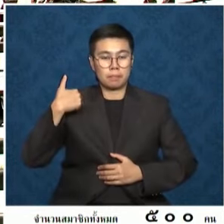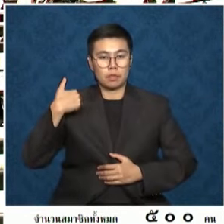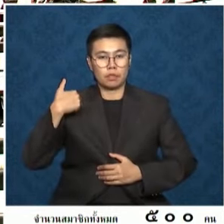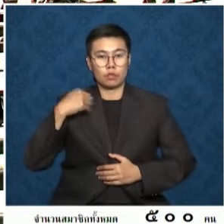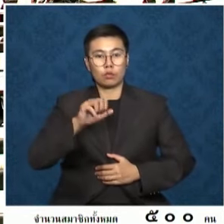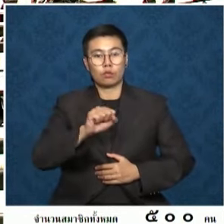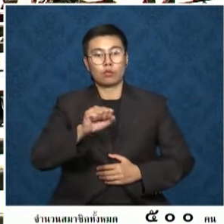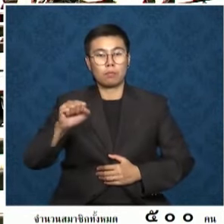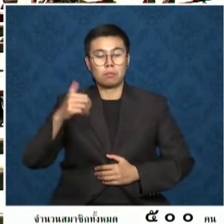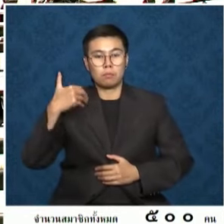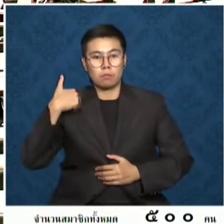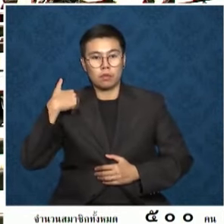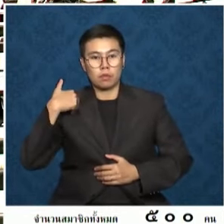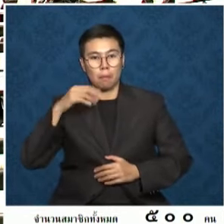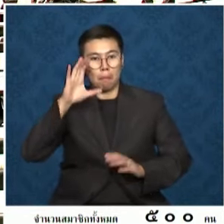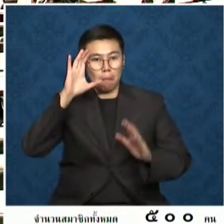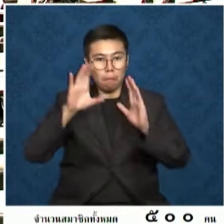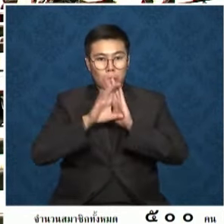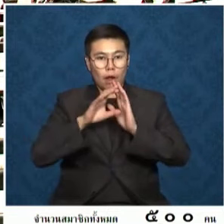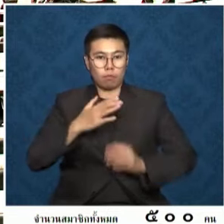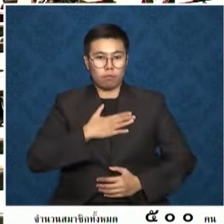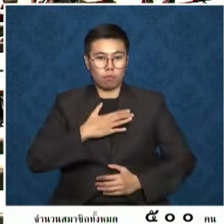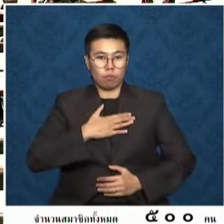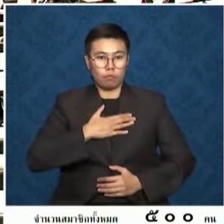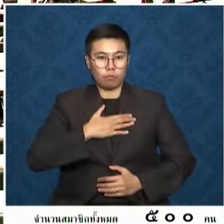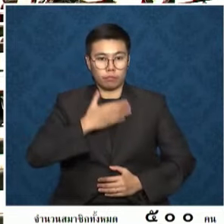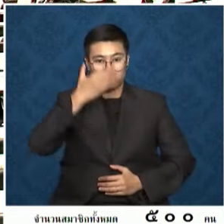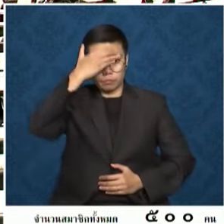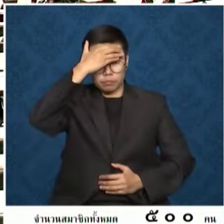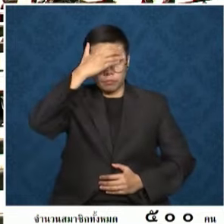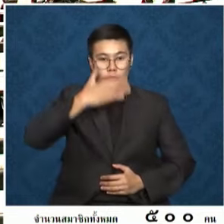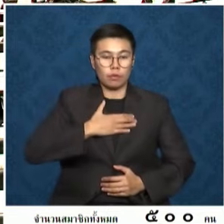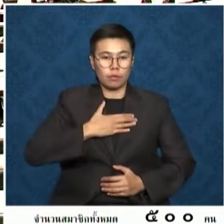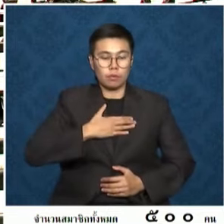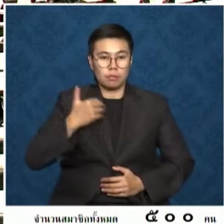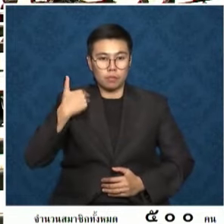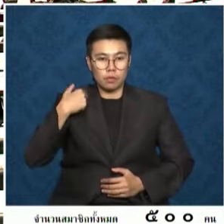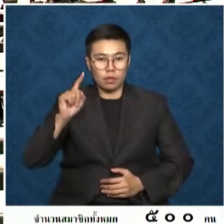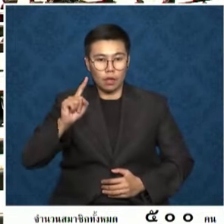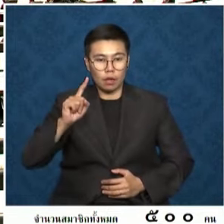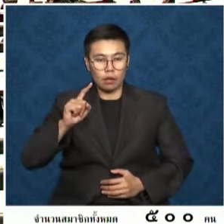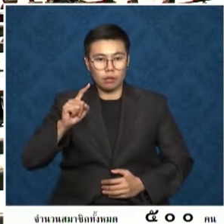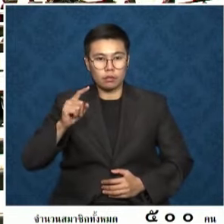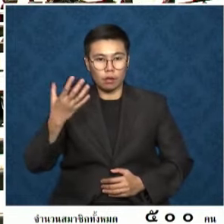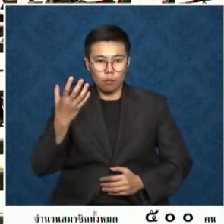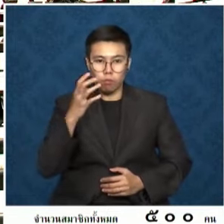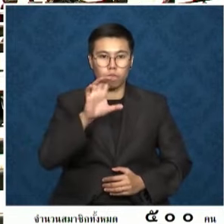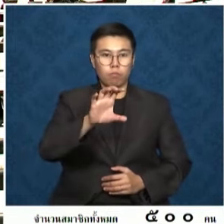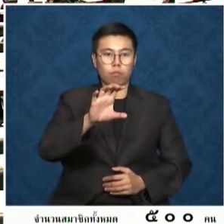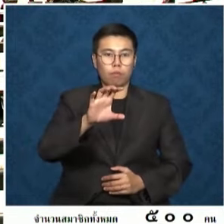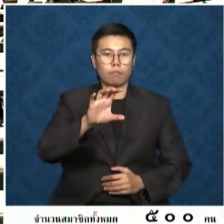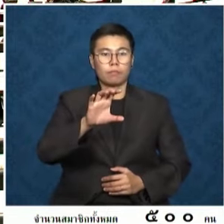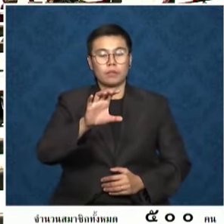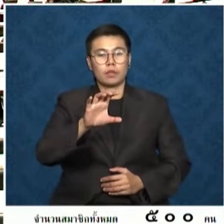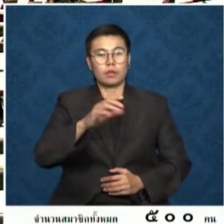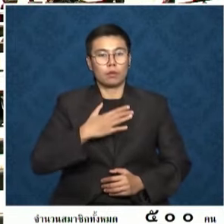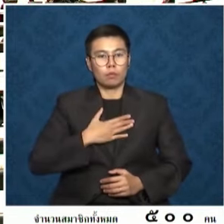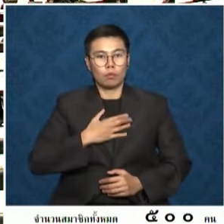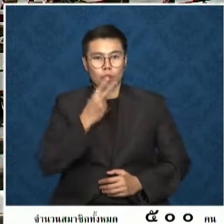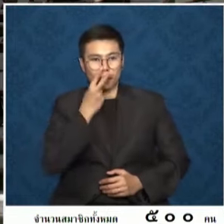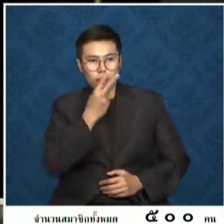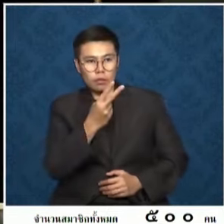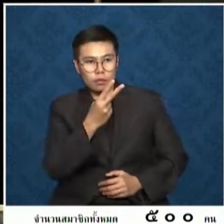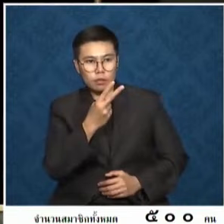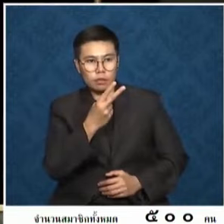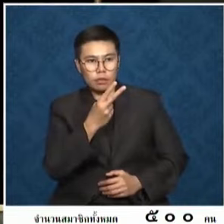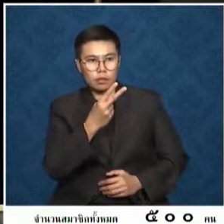ได้เปิดรูปภาพผมนะครับได้เปิดรูปภาพผมแล้วก็เอามาโพสต์ซึ่งส่อให้เกิด